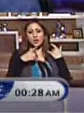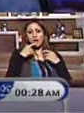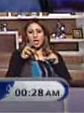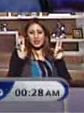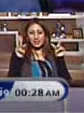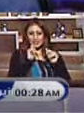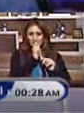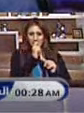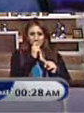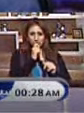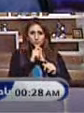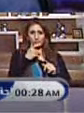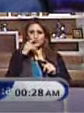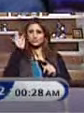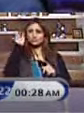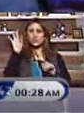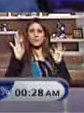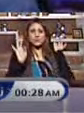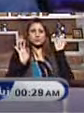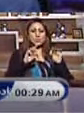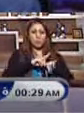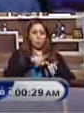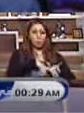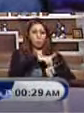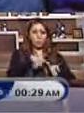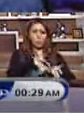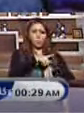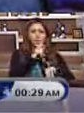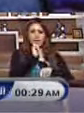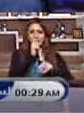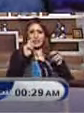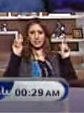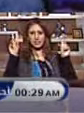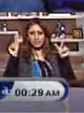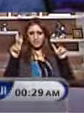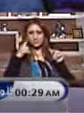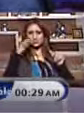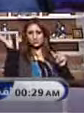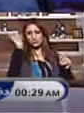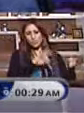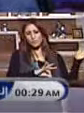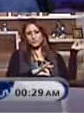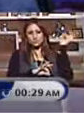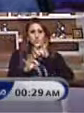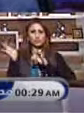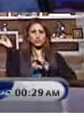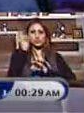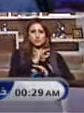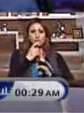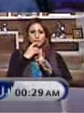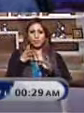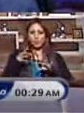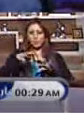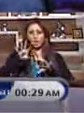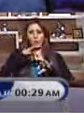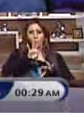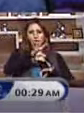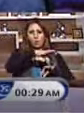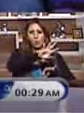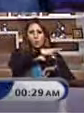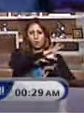الساعات في الهجوم على طرف ايا كان الطرف يعني سواء ده على ده او ده على واحنا قسمنا انفسنا اطراف دون داعي والله